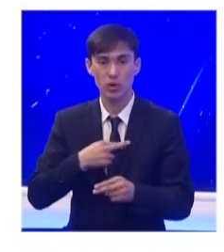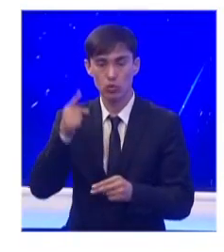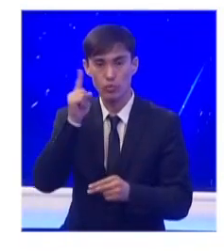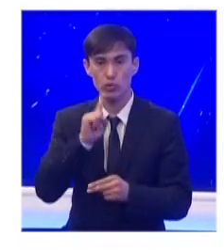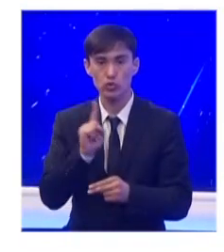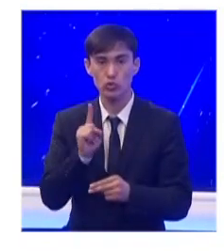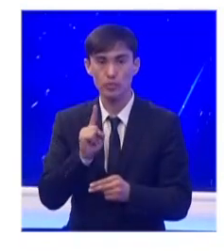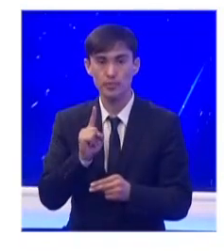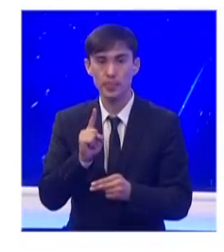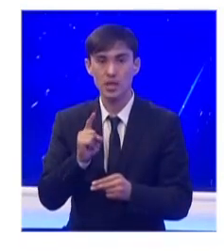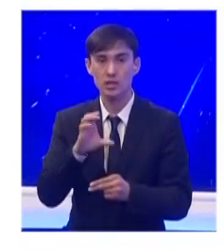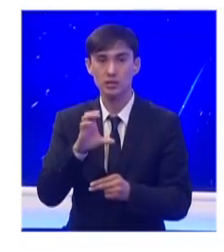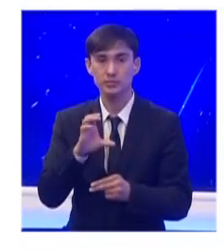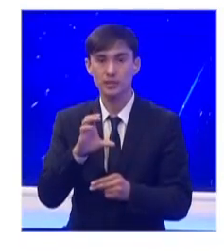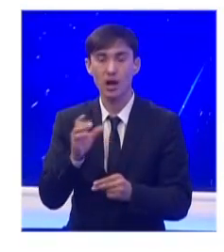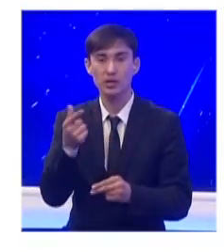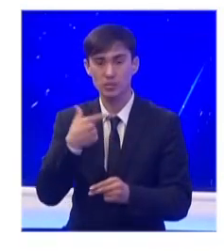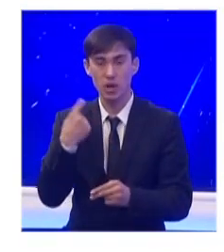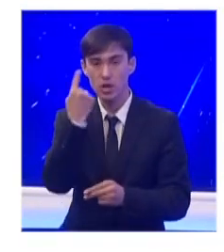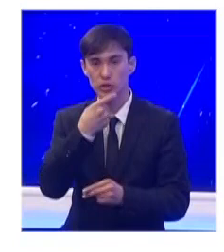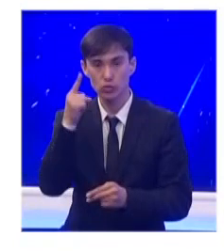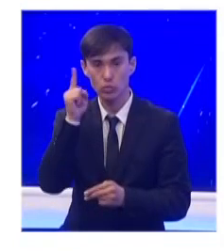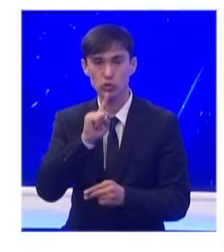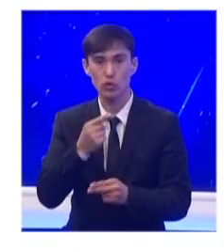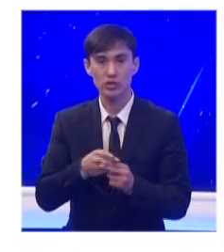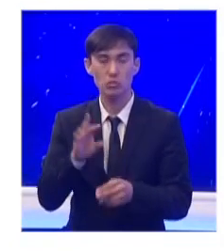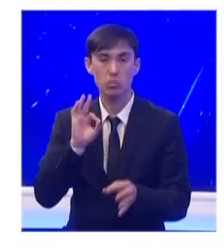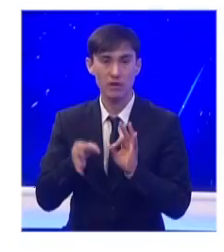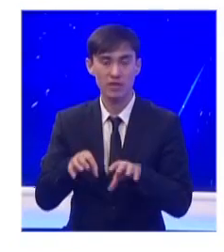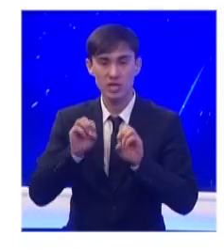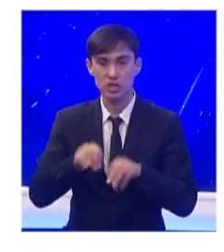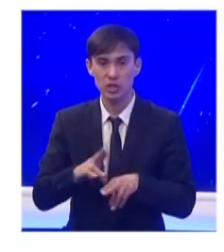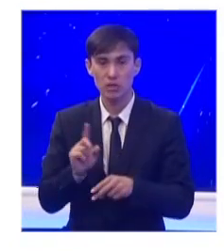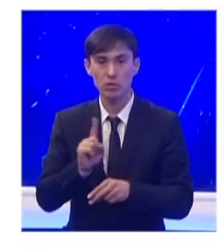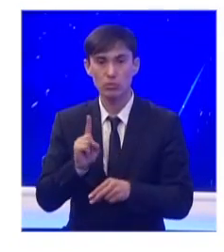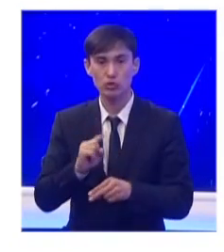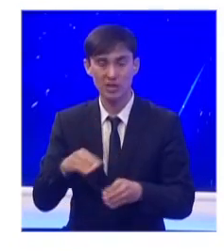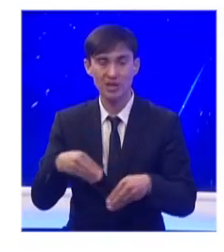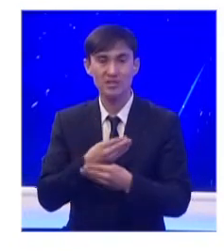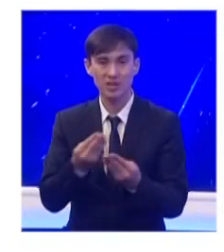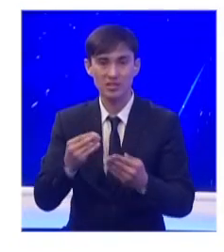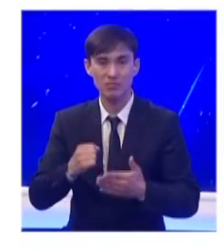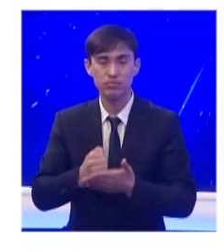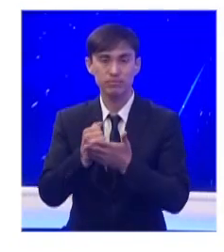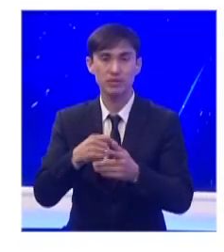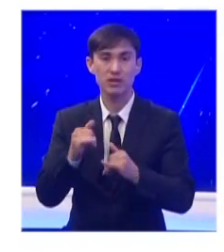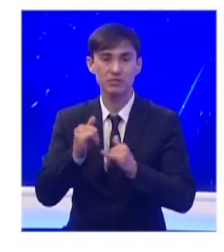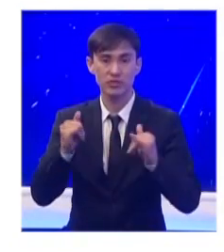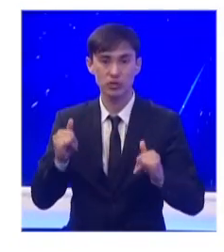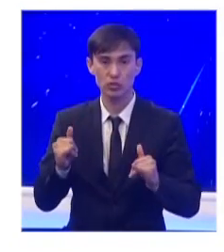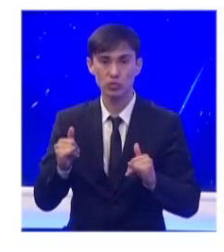что от себя лично думаю, что это очень правильное решение, потому что она даст толчок именно